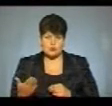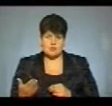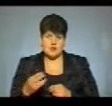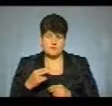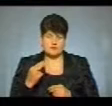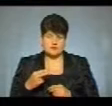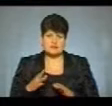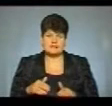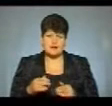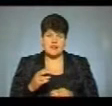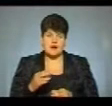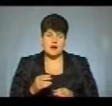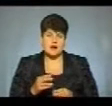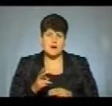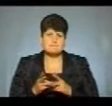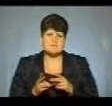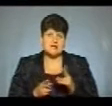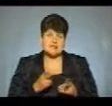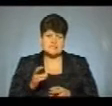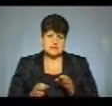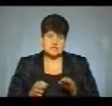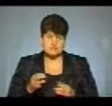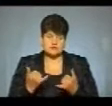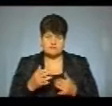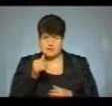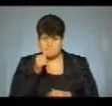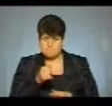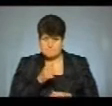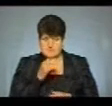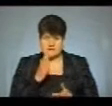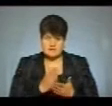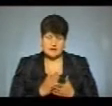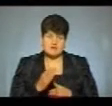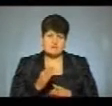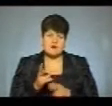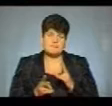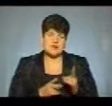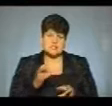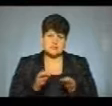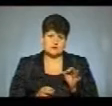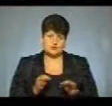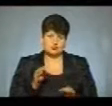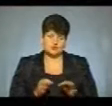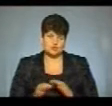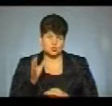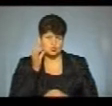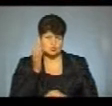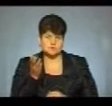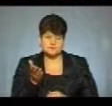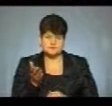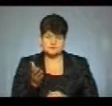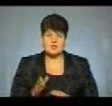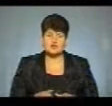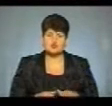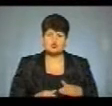обвинувачених подала апеляційний суд, і зараз вже, можна сказати, місяць часу йдуть в апеляційному суді їхнє заслуховування.